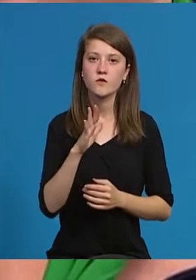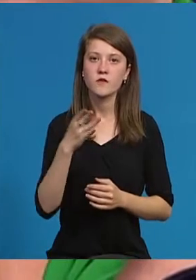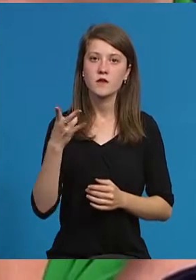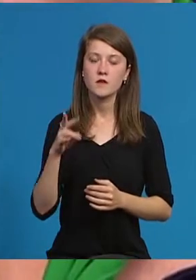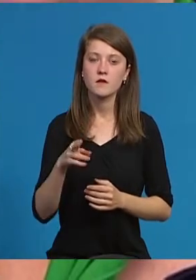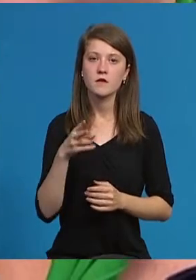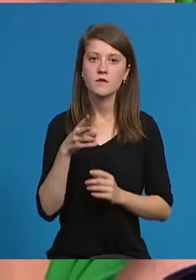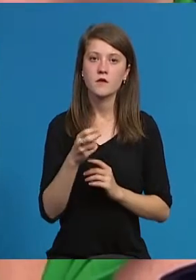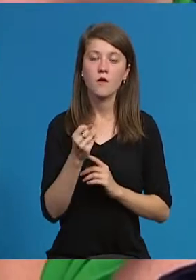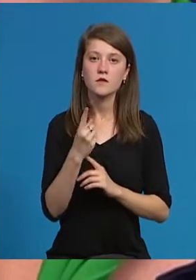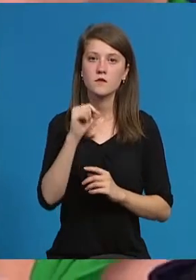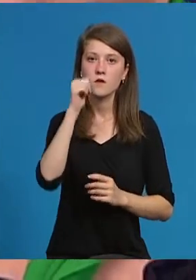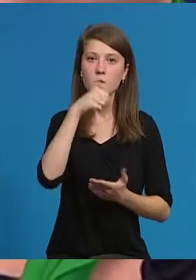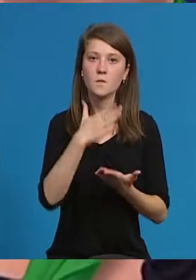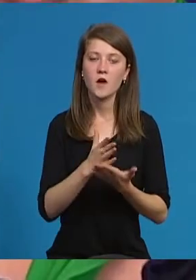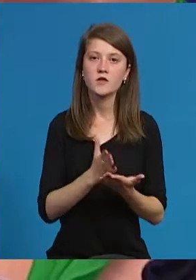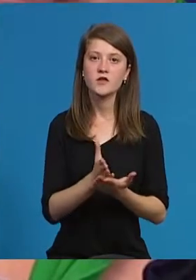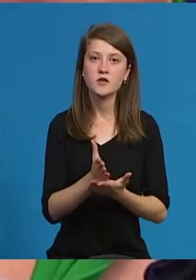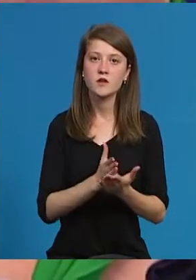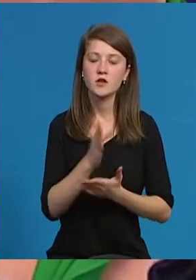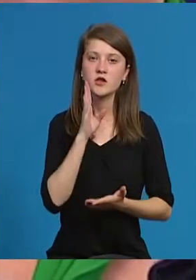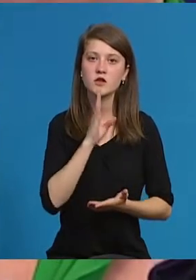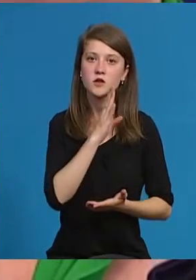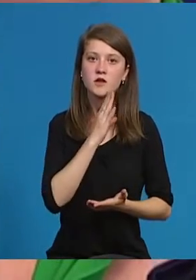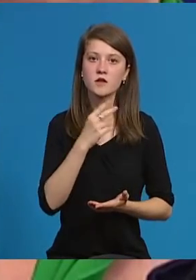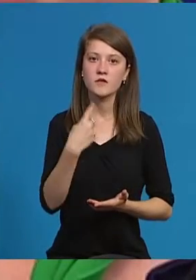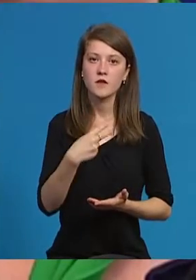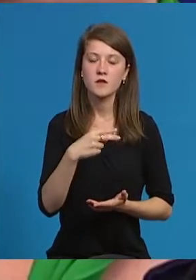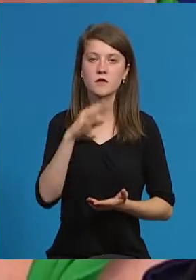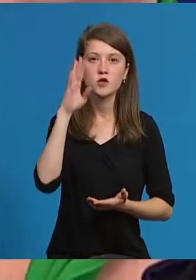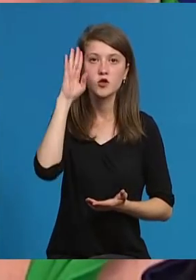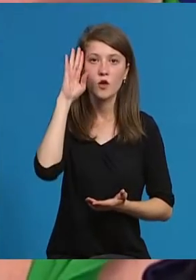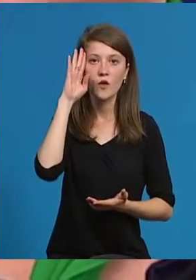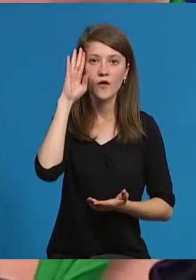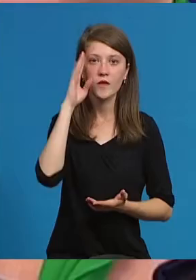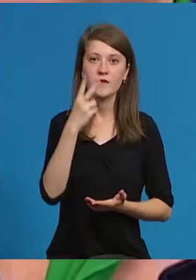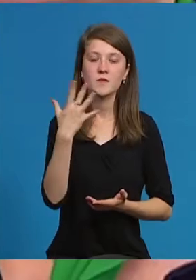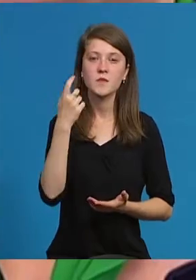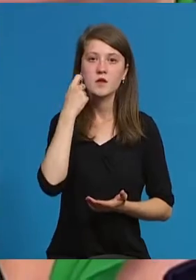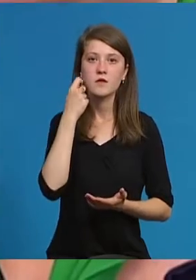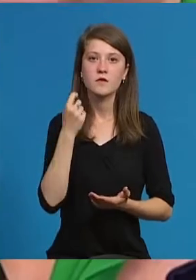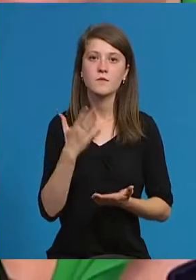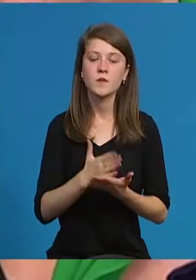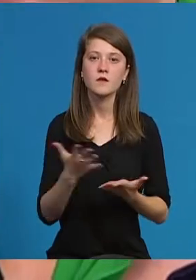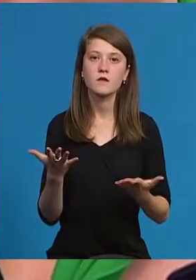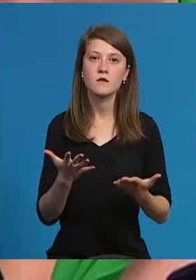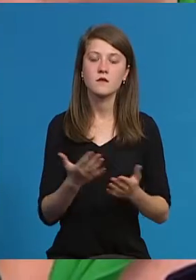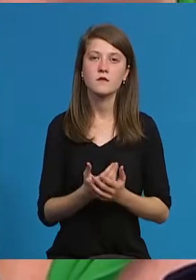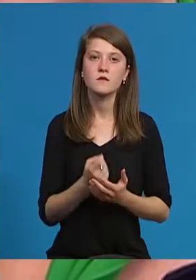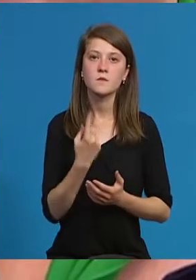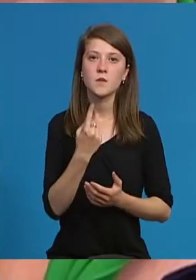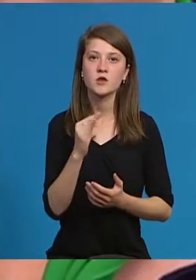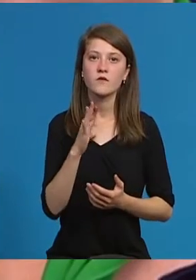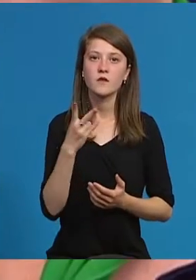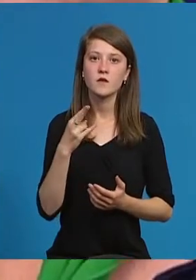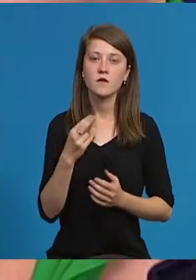жовтня 2011 року і мають стаж, жінки 20, чоловіки 25 років, і відповідно, які призначені з 1